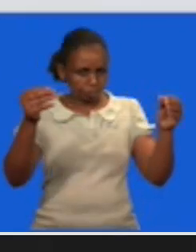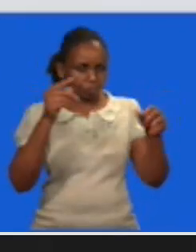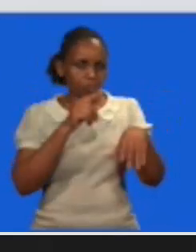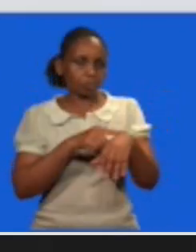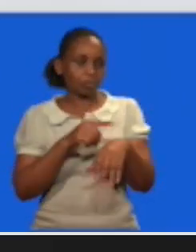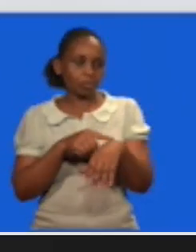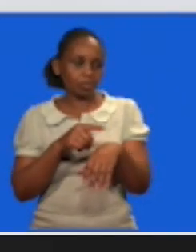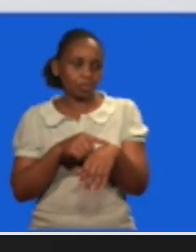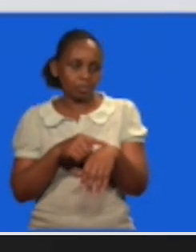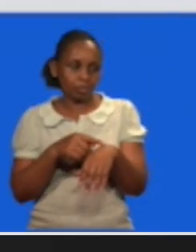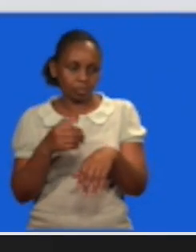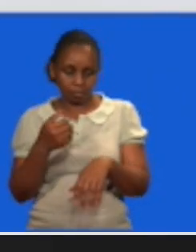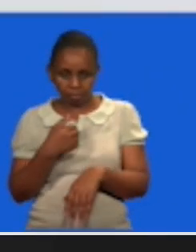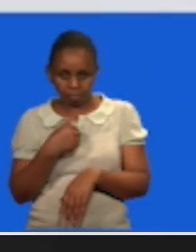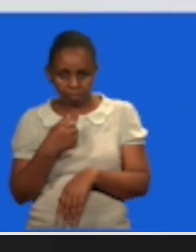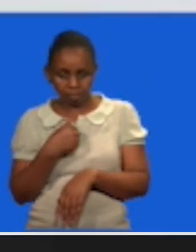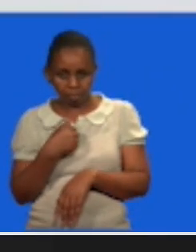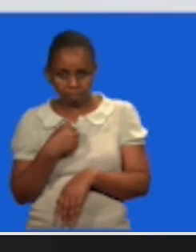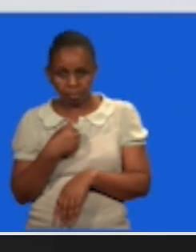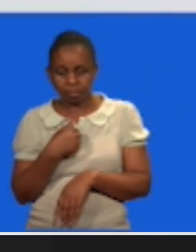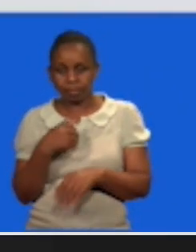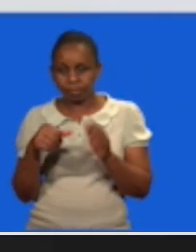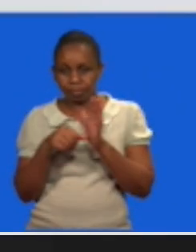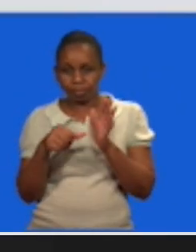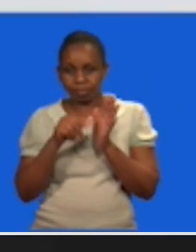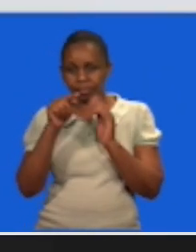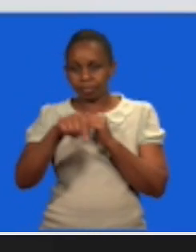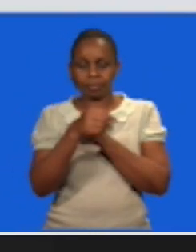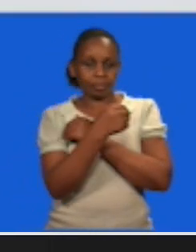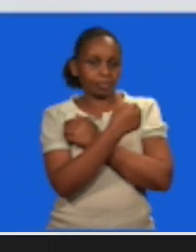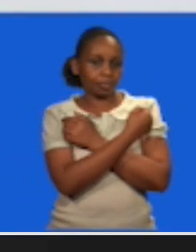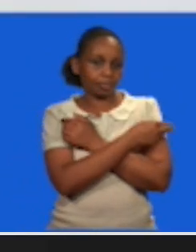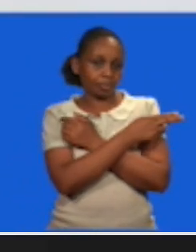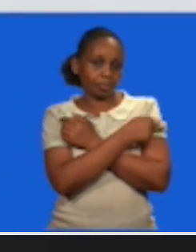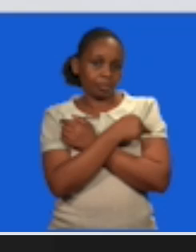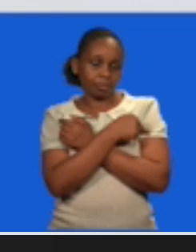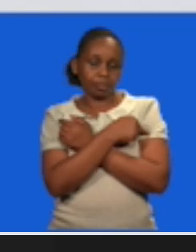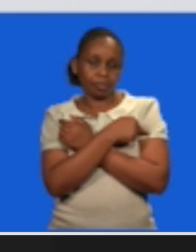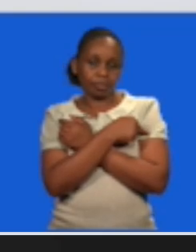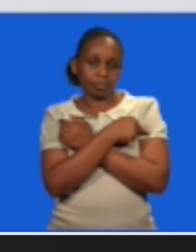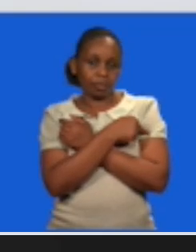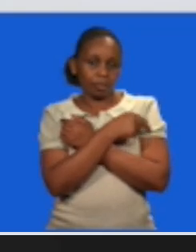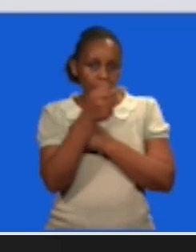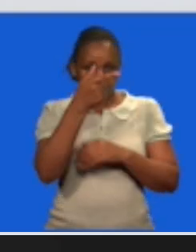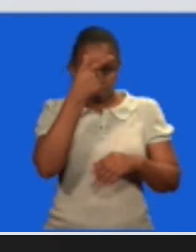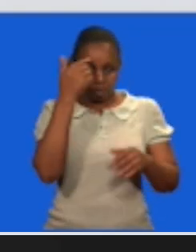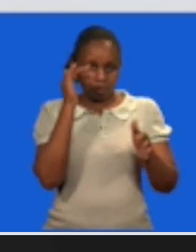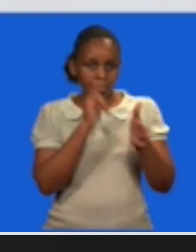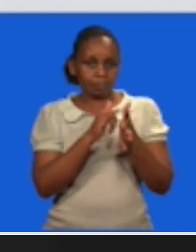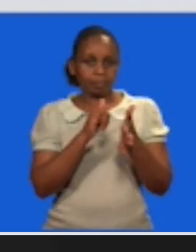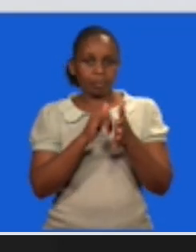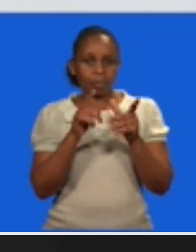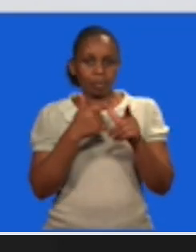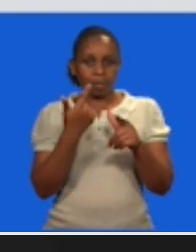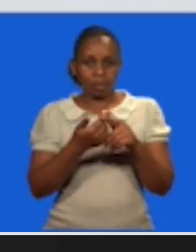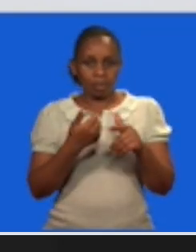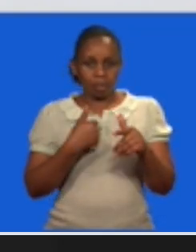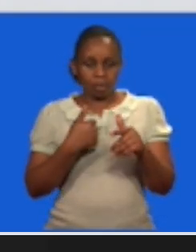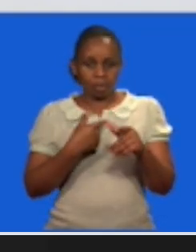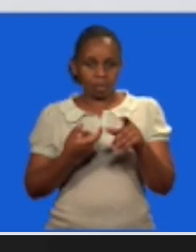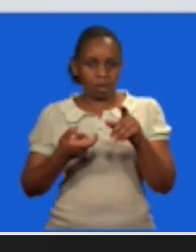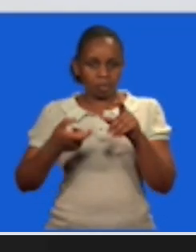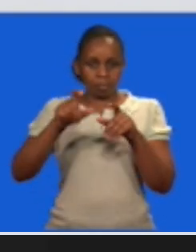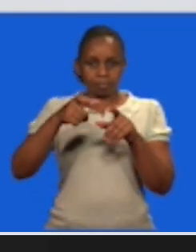ufaao. Kwa muda mrefu tumekuwa na theater 2 katika hii hospitali, na kwa sababu ya